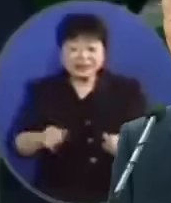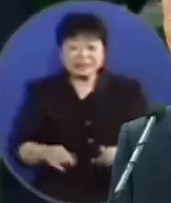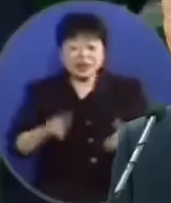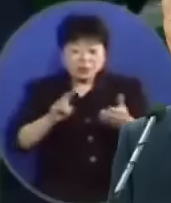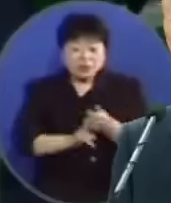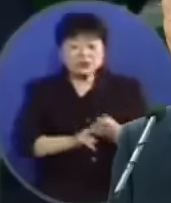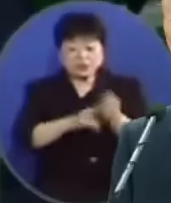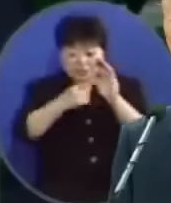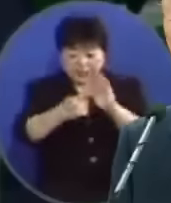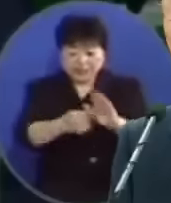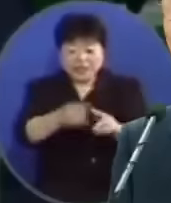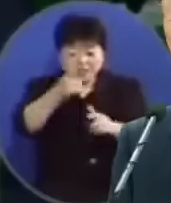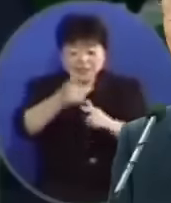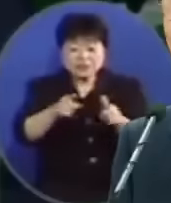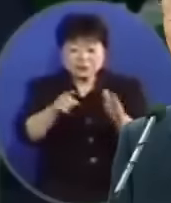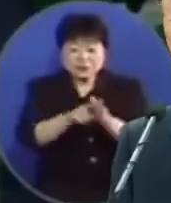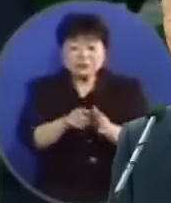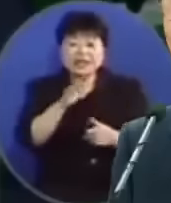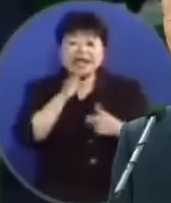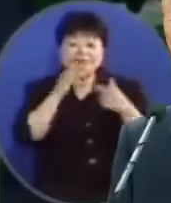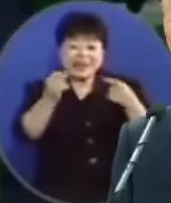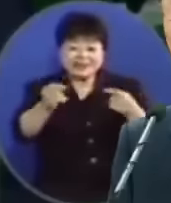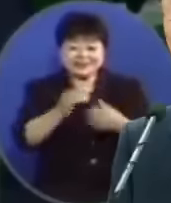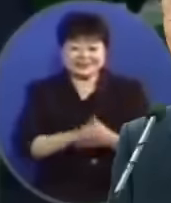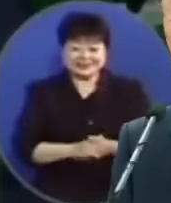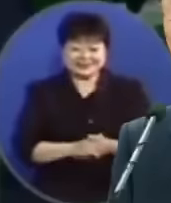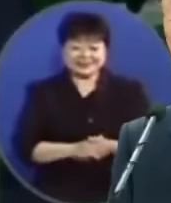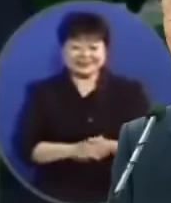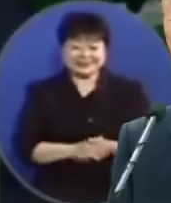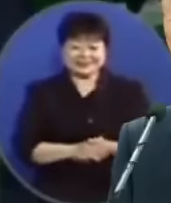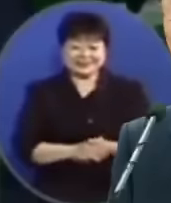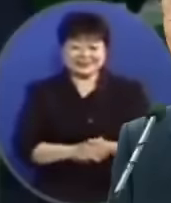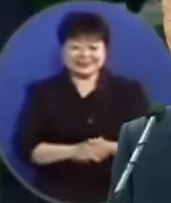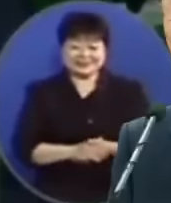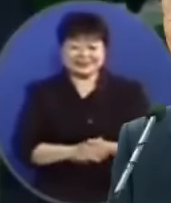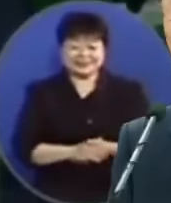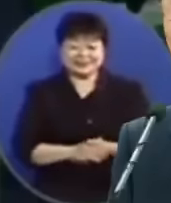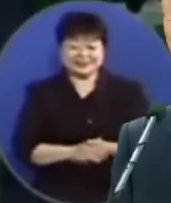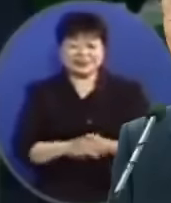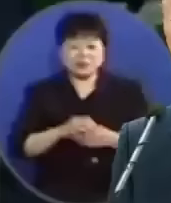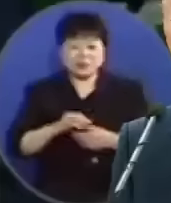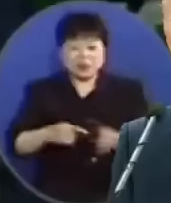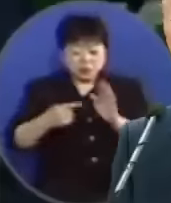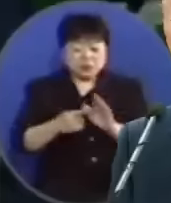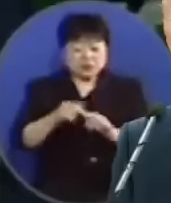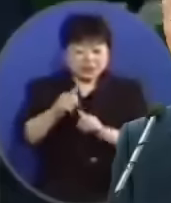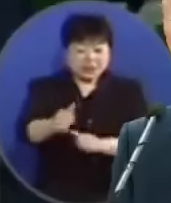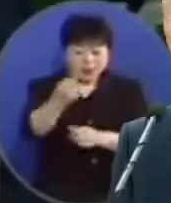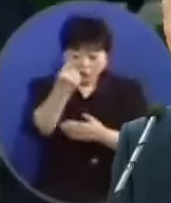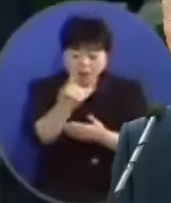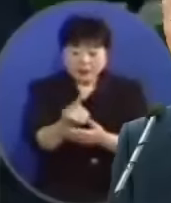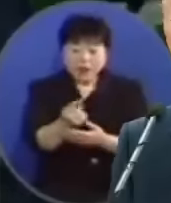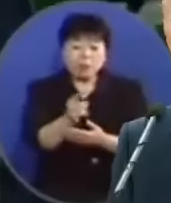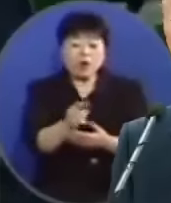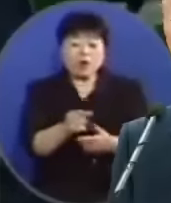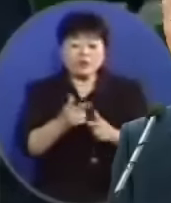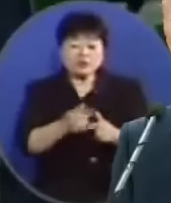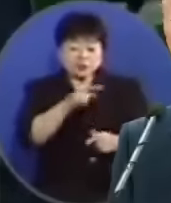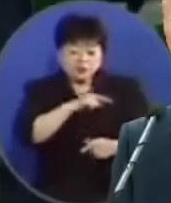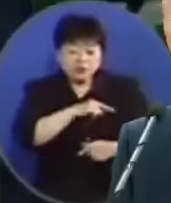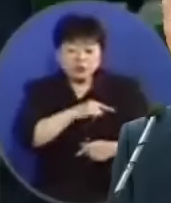따른다. 여러분 예수님을 믿으시면 아멘 하십시다. 그러면 이런 표적이 따라야 돼요. 이런 표적이 뭐냐? 내